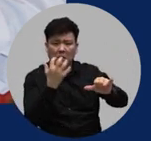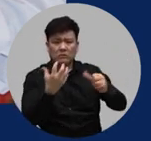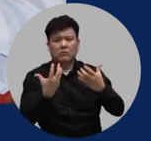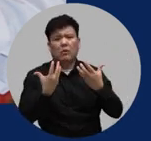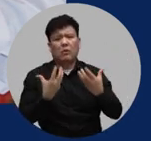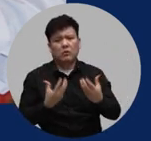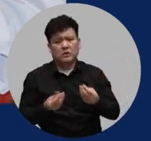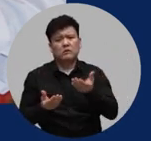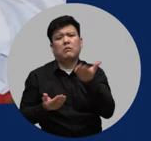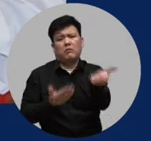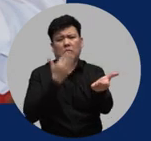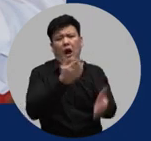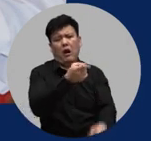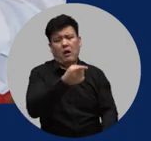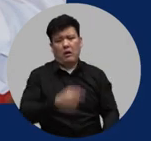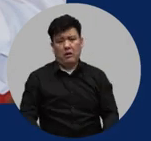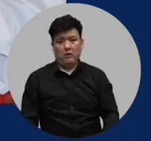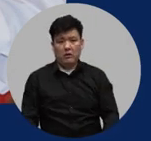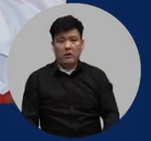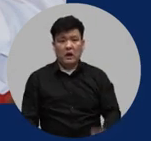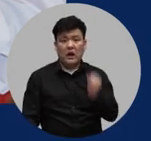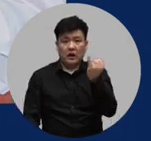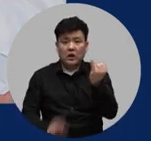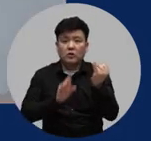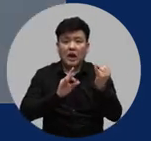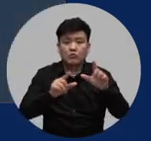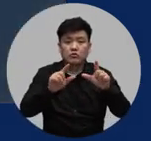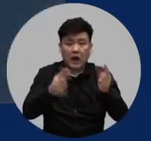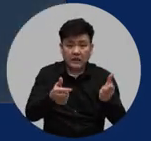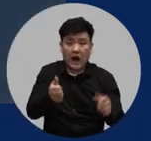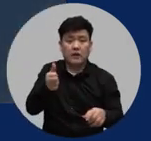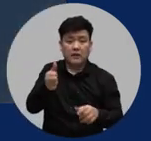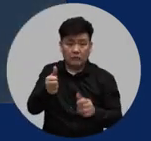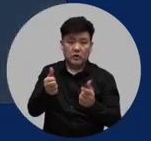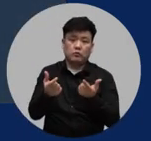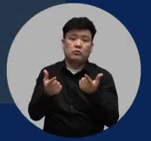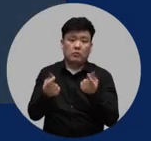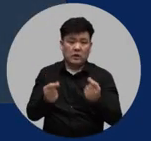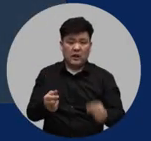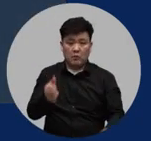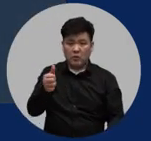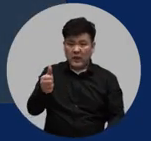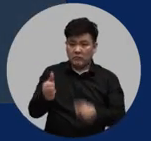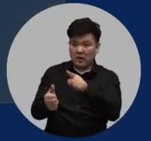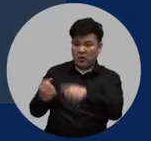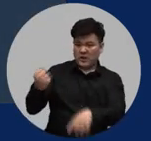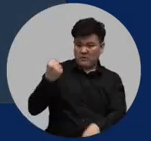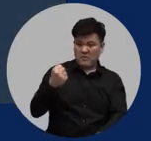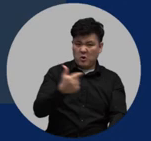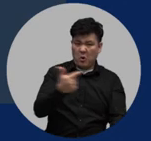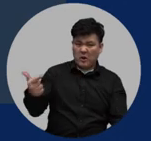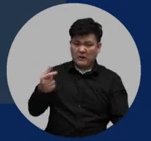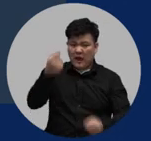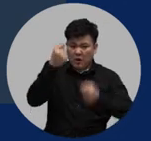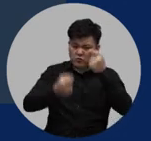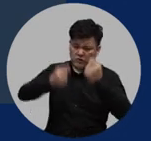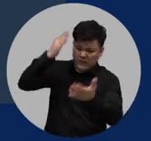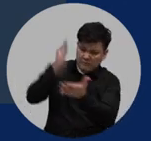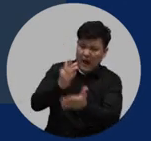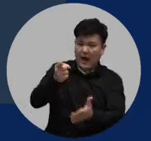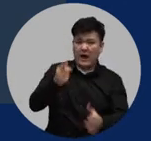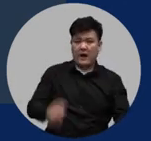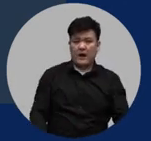굴욕감을 느끼게 할 수 있습니다. 여자뿐만 아니라 남자들도 남자는 힘이 좋아야 하며 울면 안